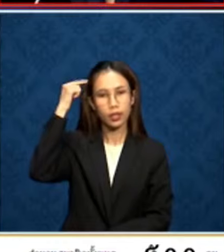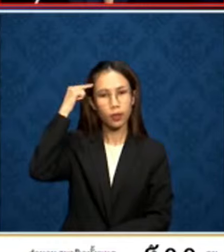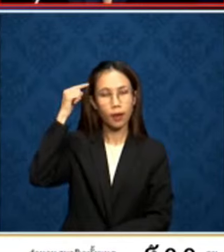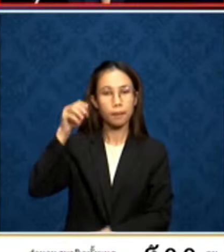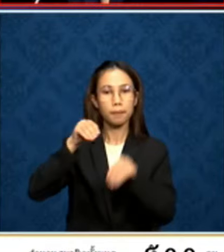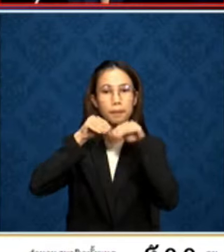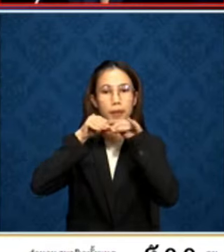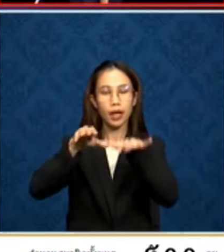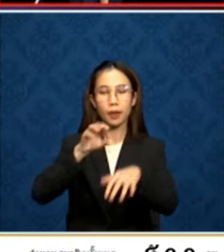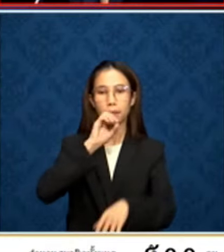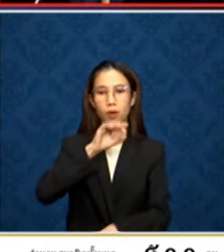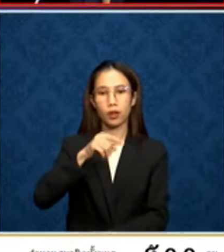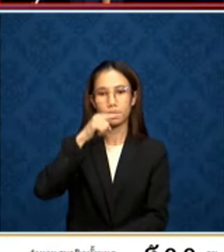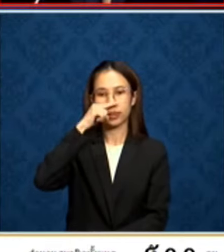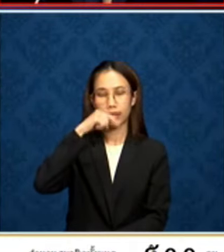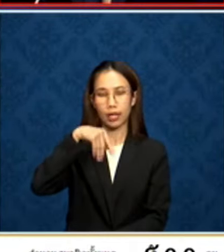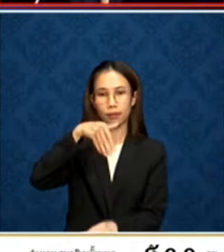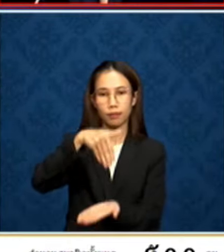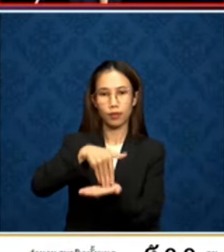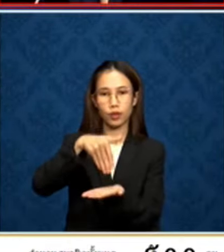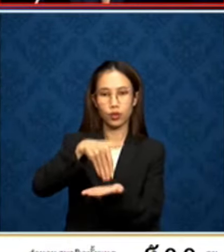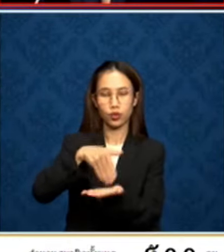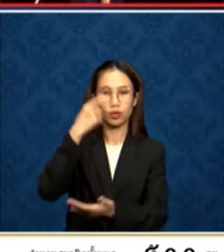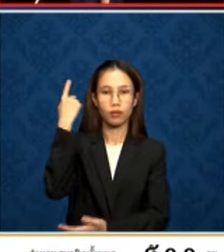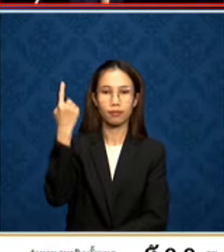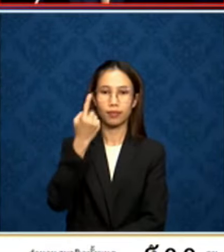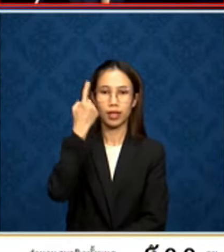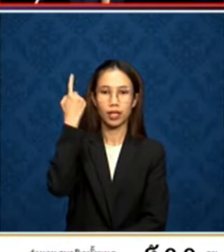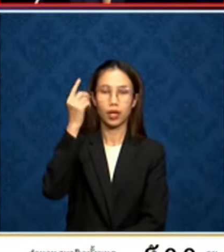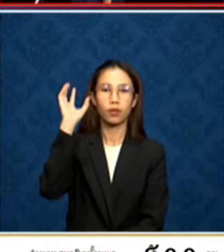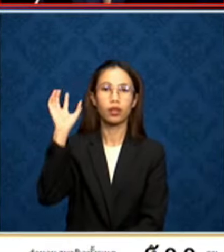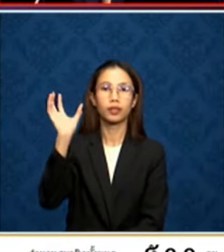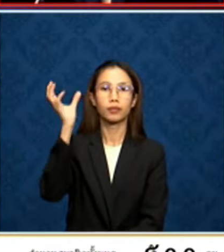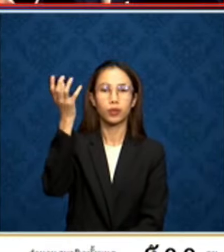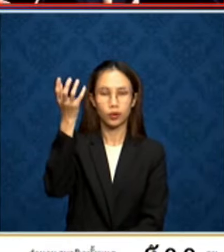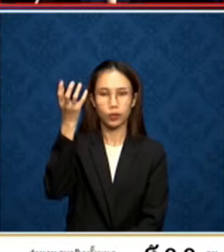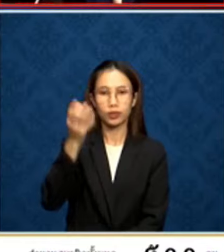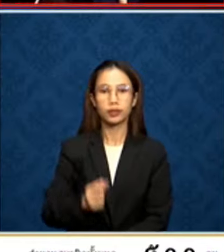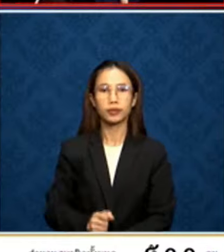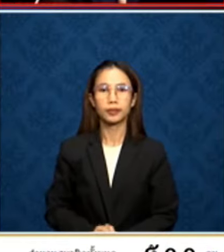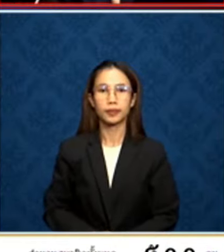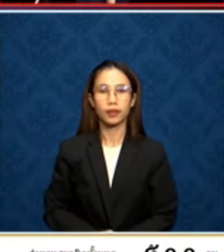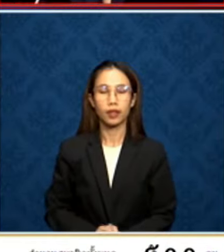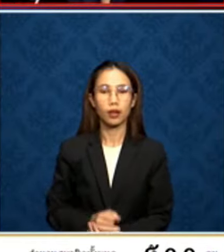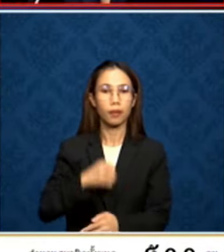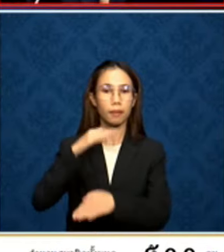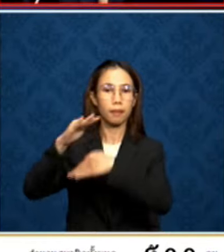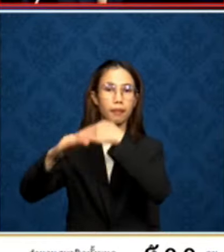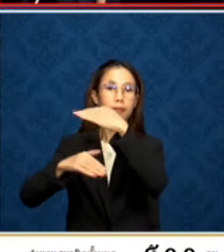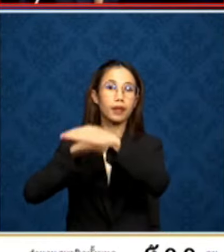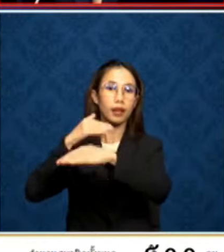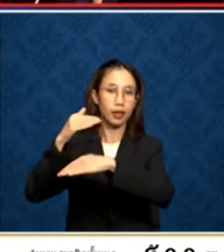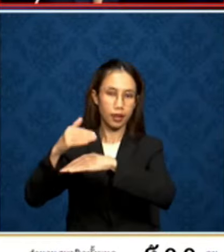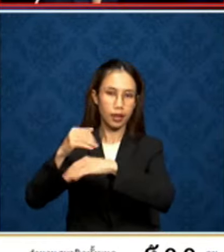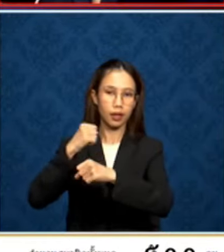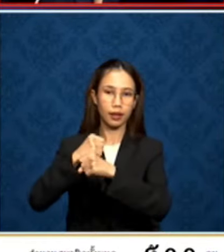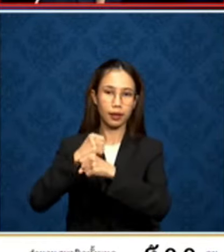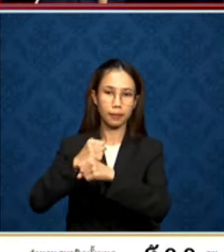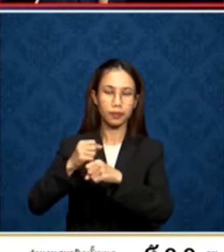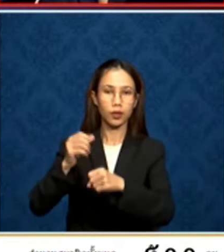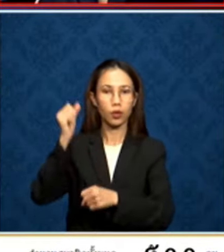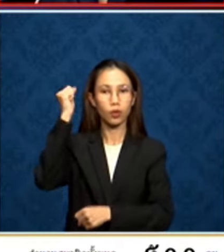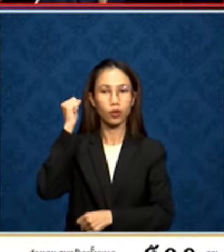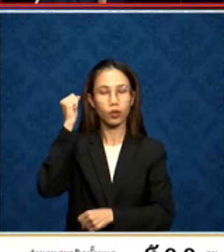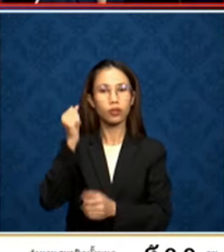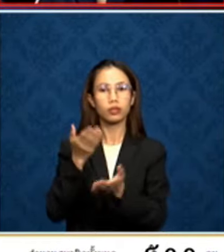ให้ไทยเป็นศูนย์กลางเมืองท่องเที่ยวระดับโลกให้ได้ผ่านการพัฒนาโครงสร้างพื้นฐานและการขนส่ง